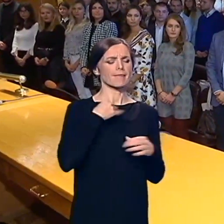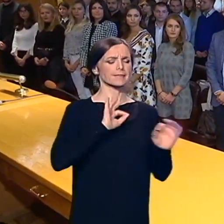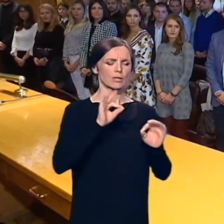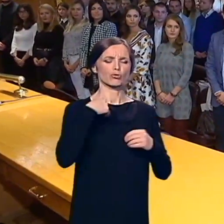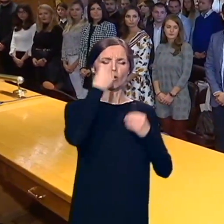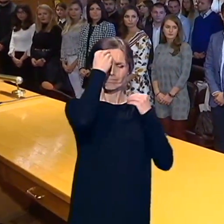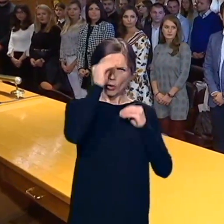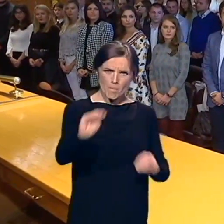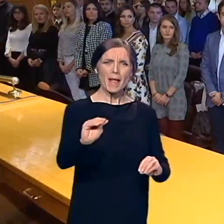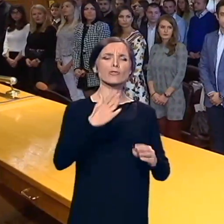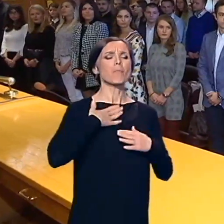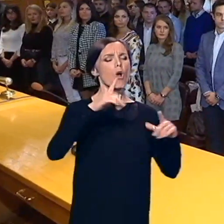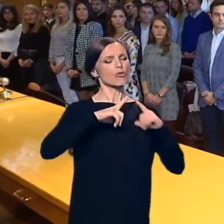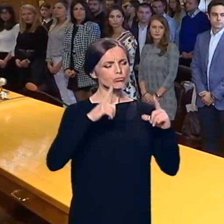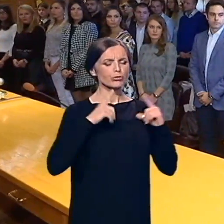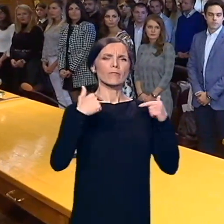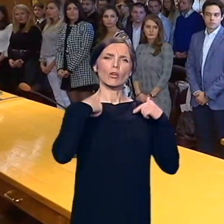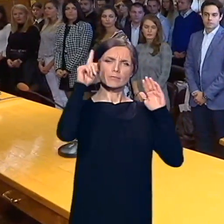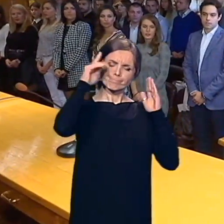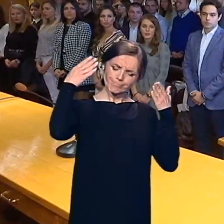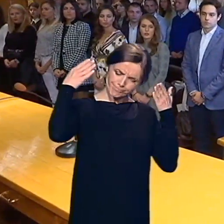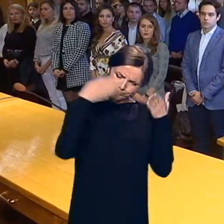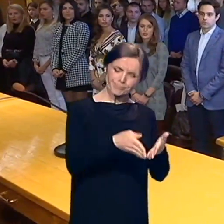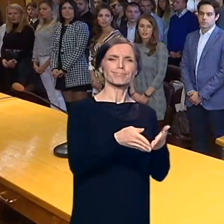da ću svoj život staviti u službu,